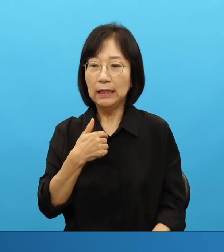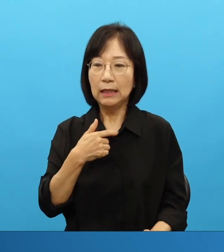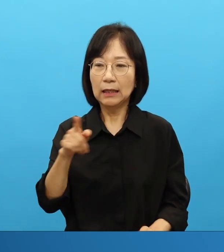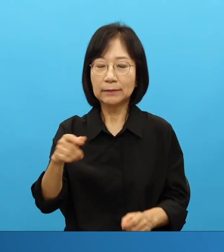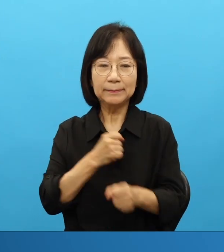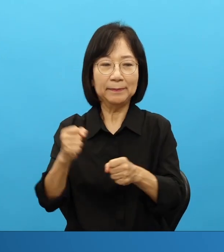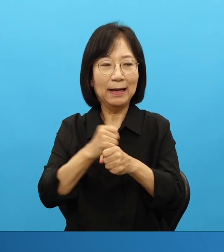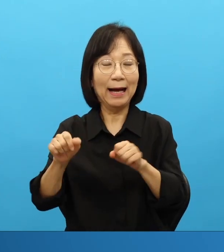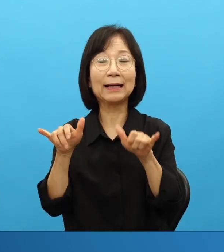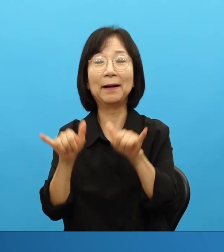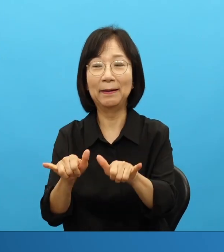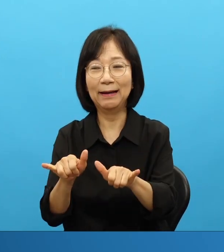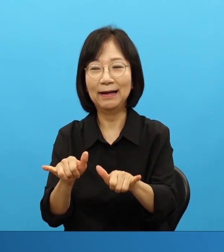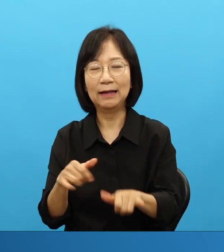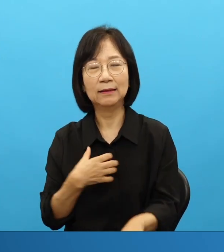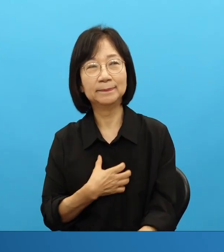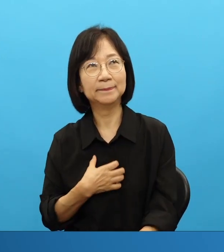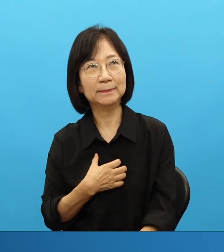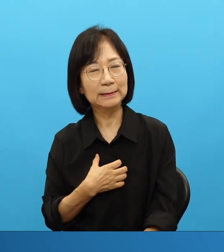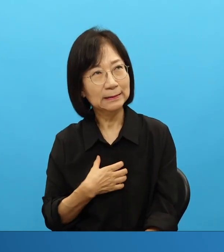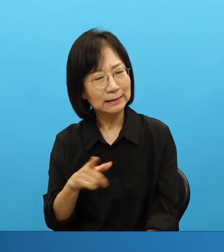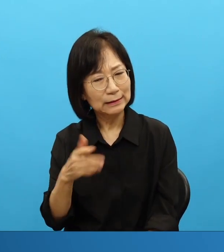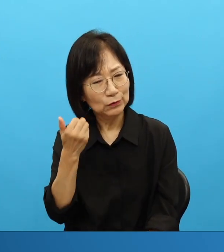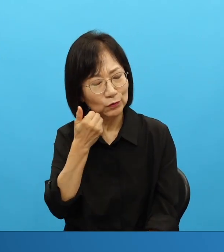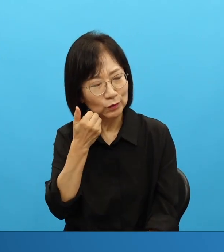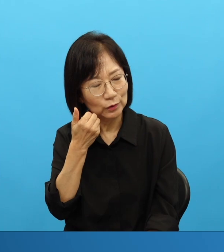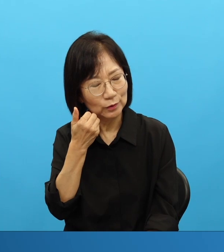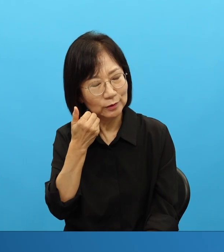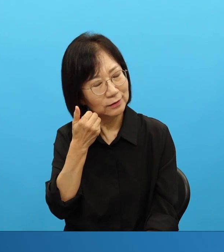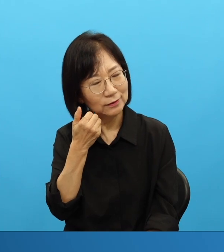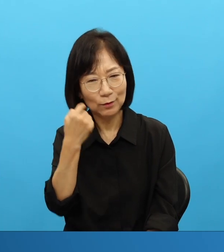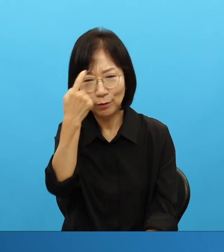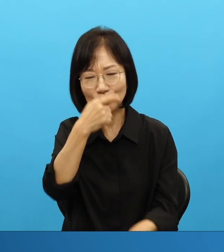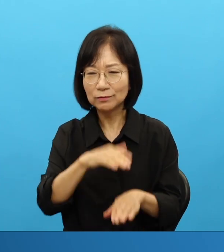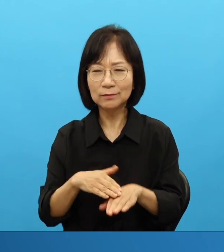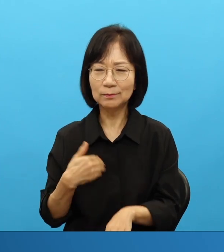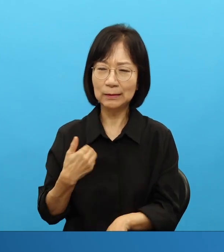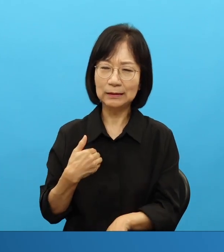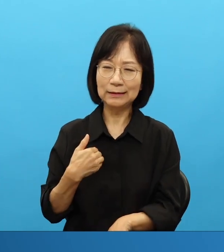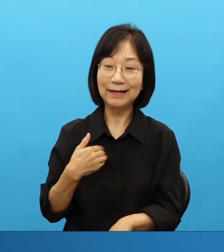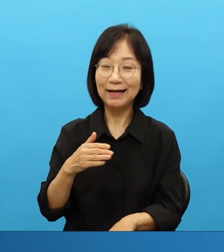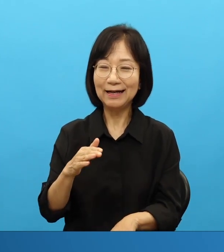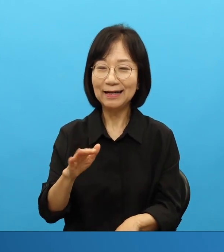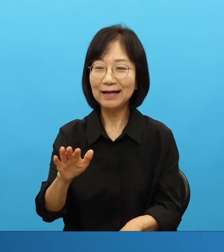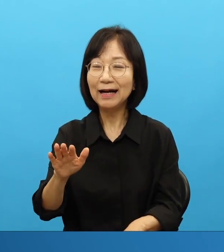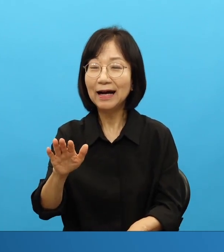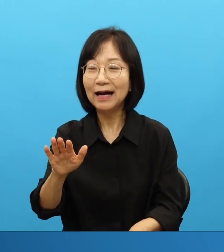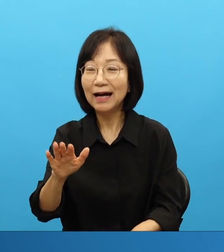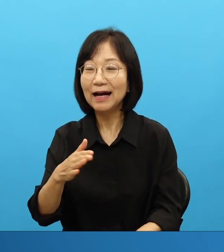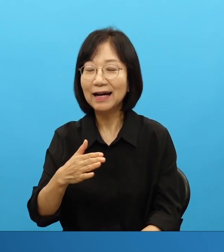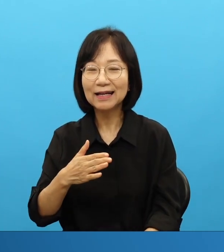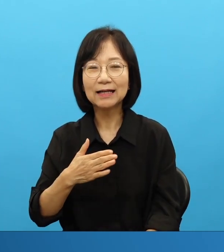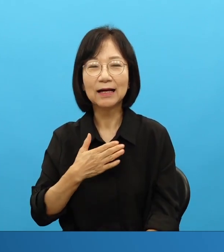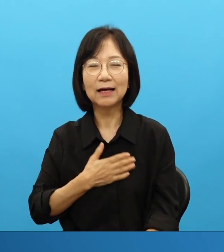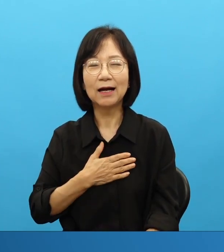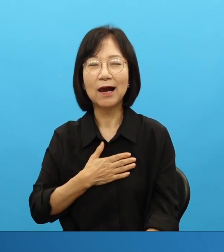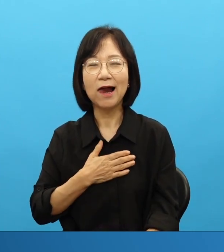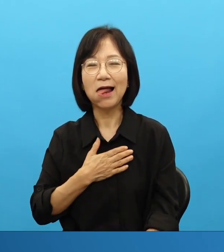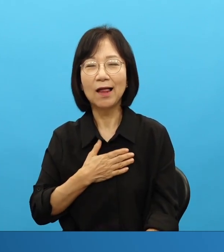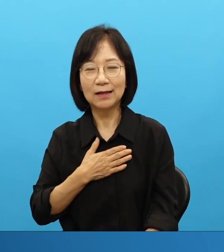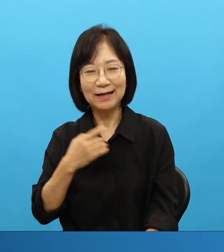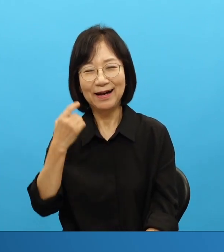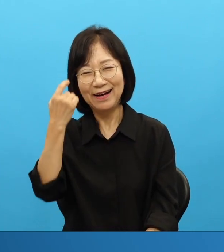so warmly, and if I had asked them, who are you again? Then they would have been hurt by those words. 그 약간 내가 아는 것처럼 이렇게